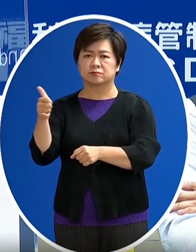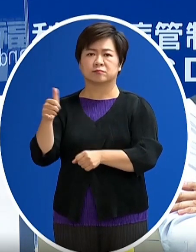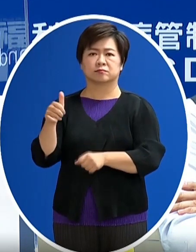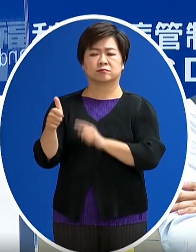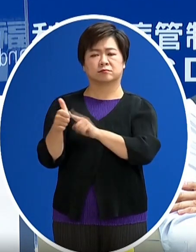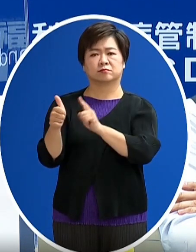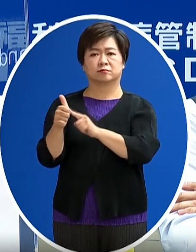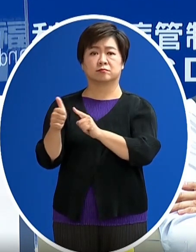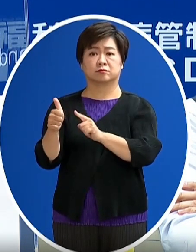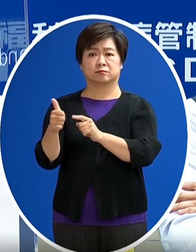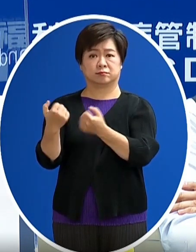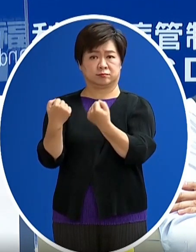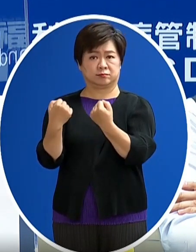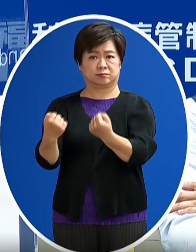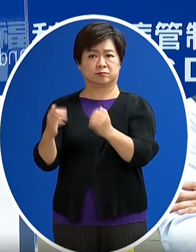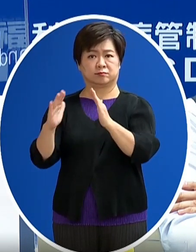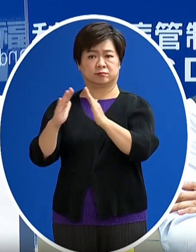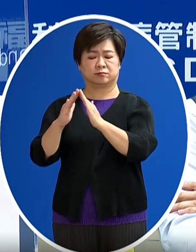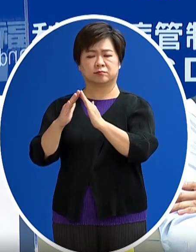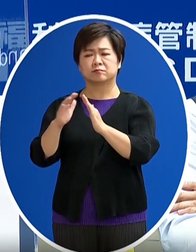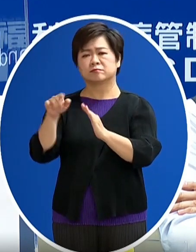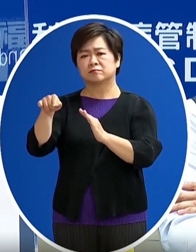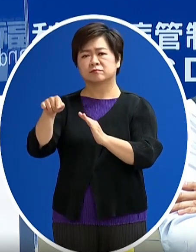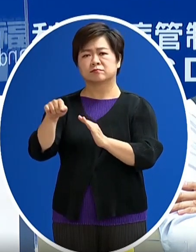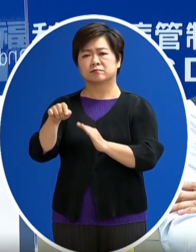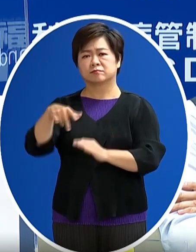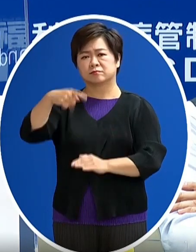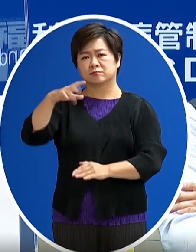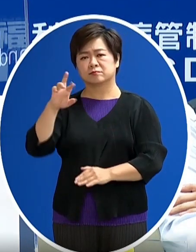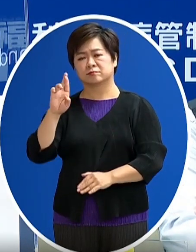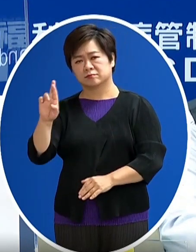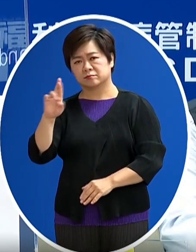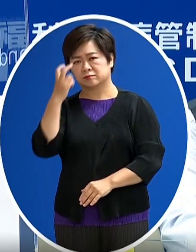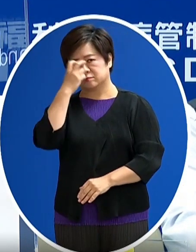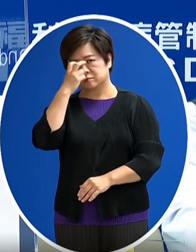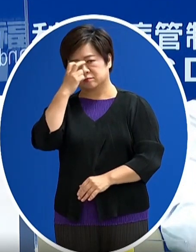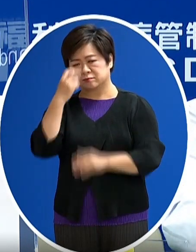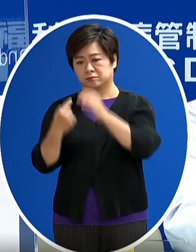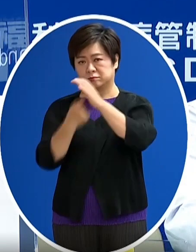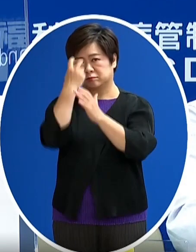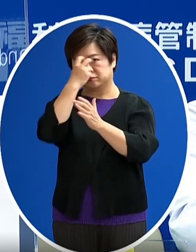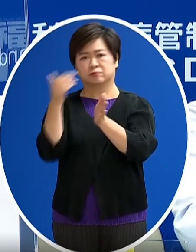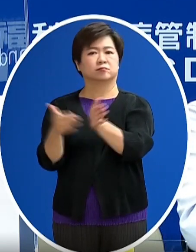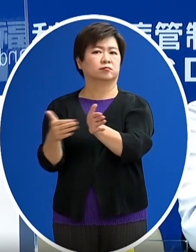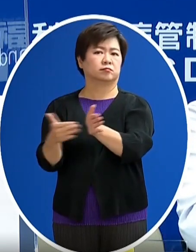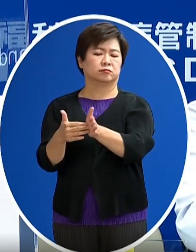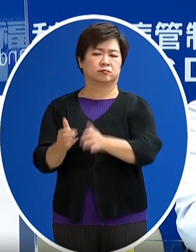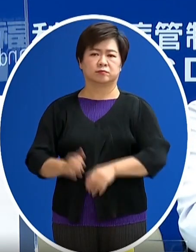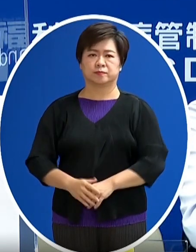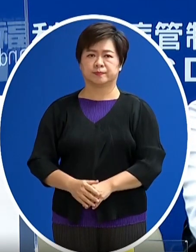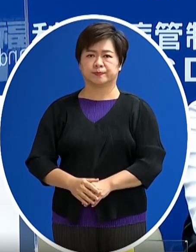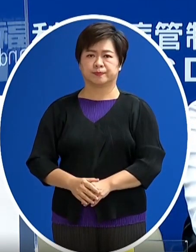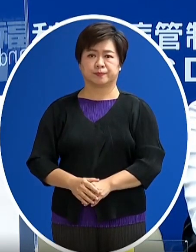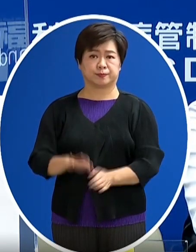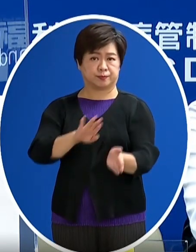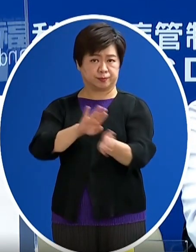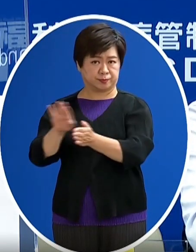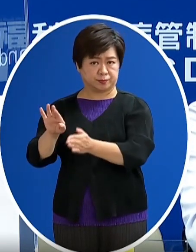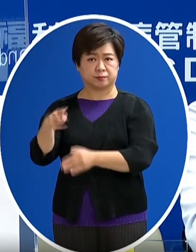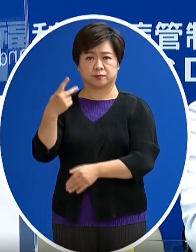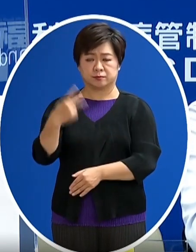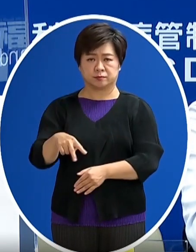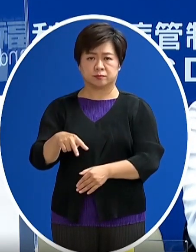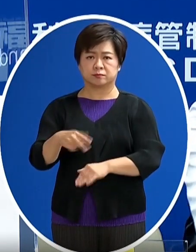经在进行相关的一些 PCR 或者一些快筛的检查。那另外里面